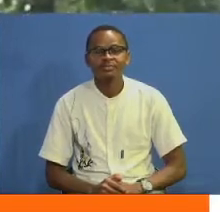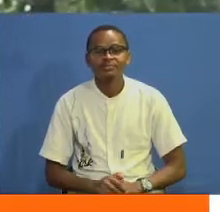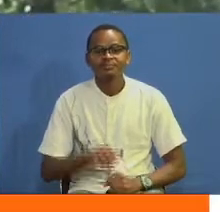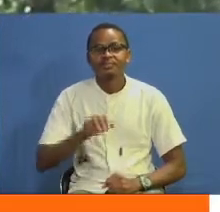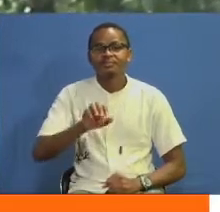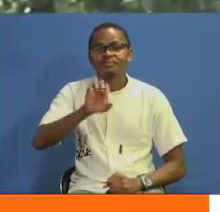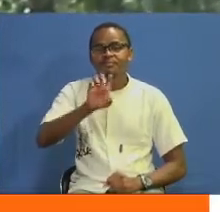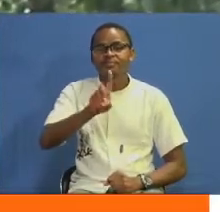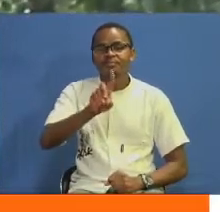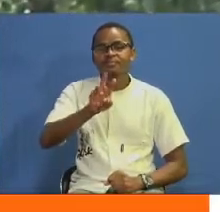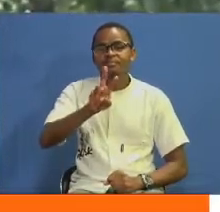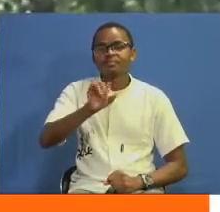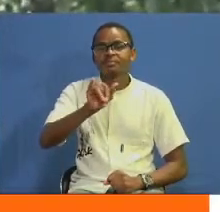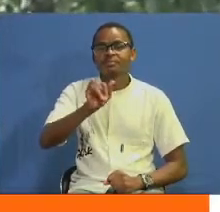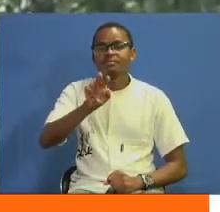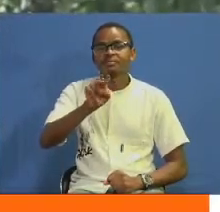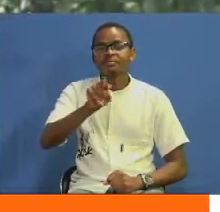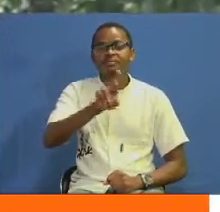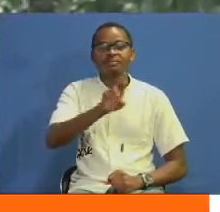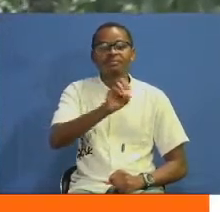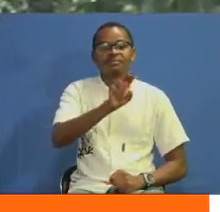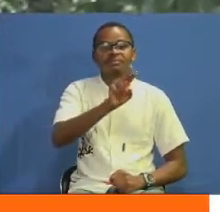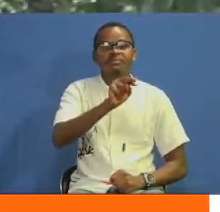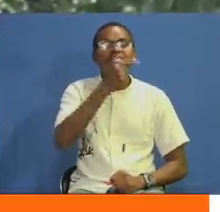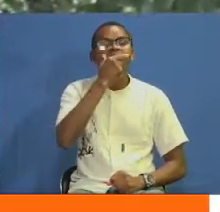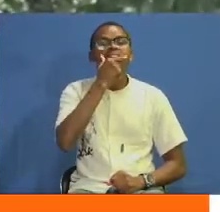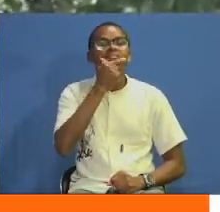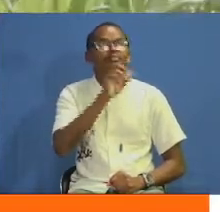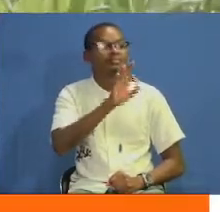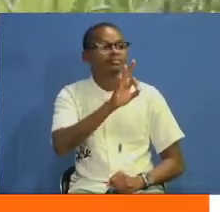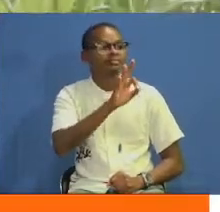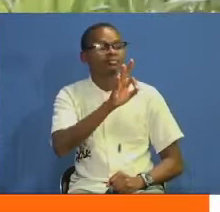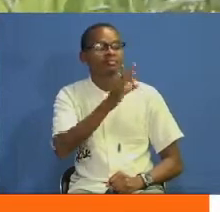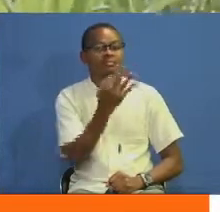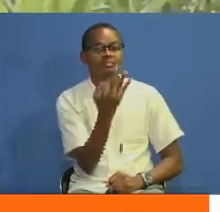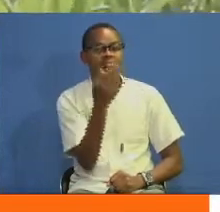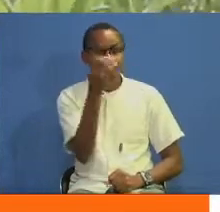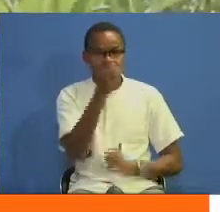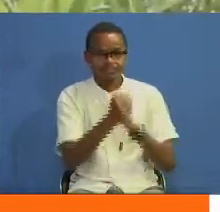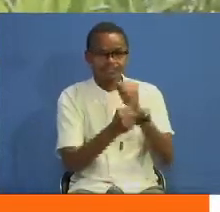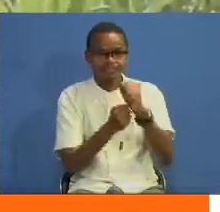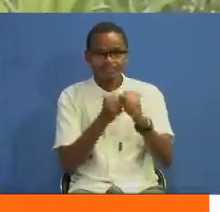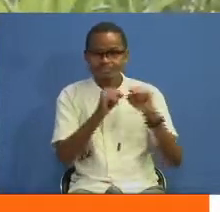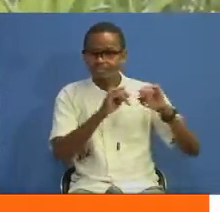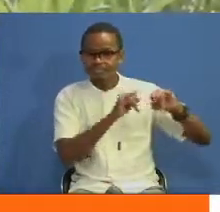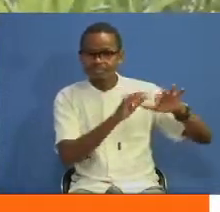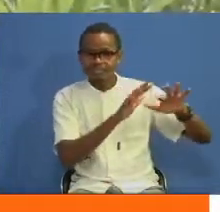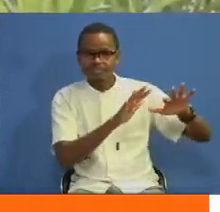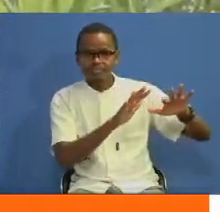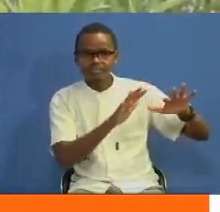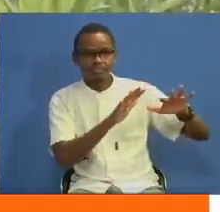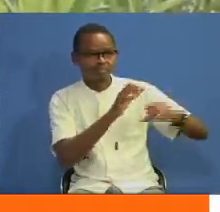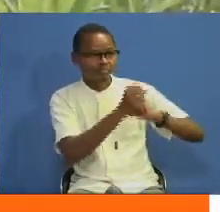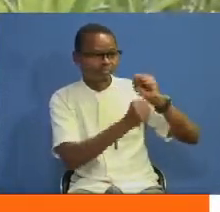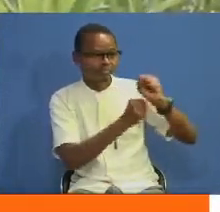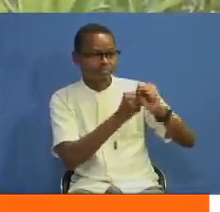Edwin Kipkoech Rono, ambaye ni wa umri wa miaka 33, aliacha ukulima wa mahindi mwaka